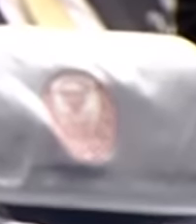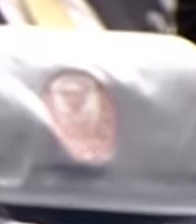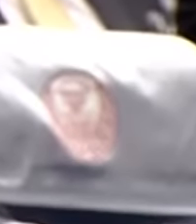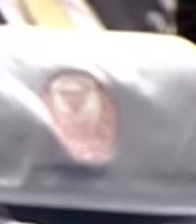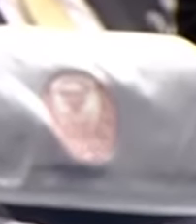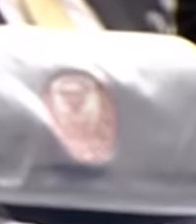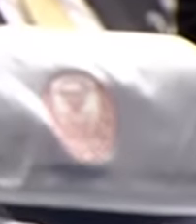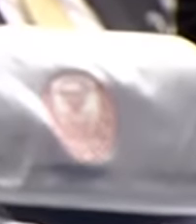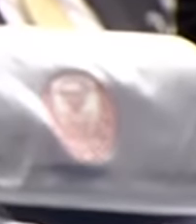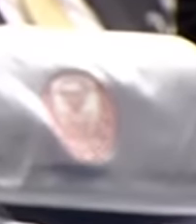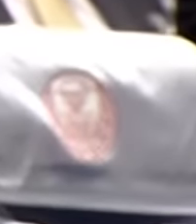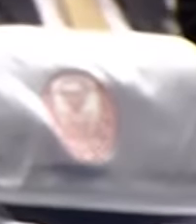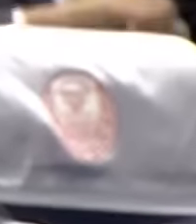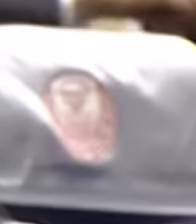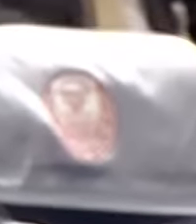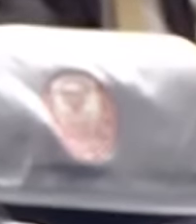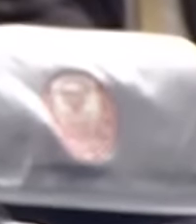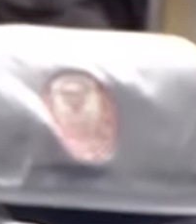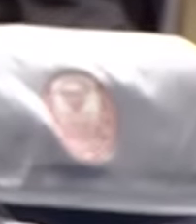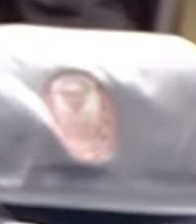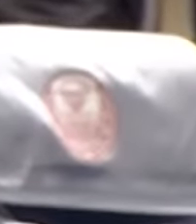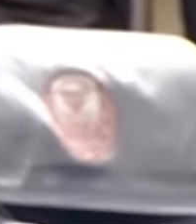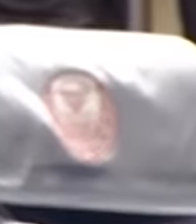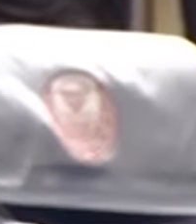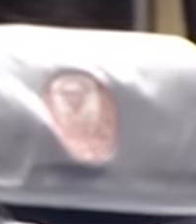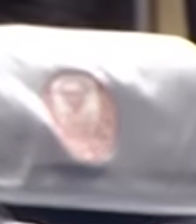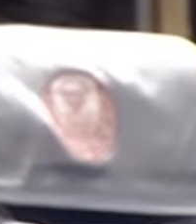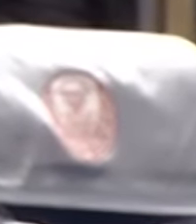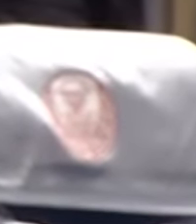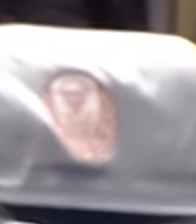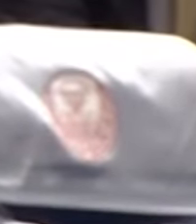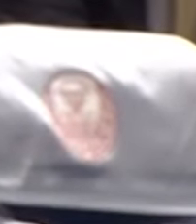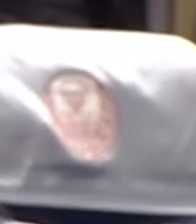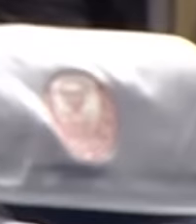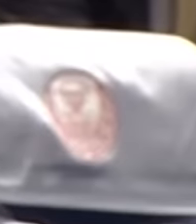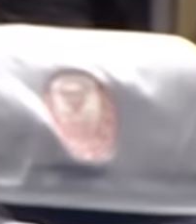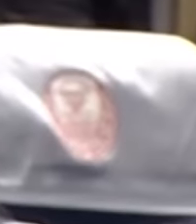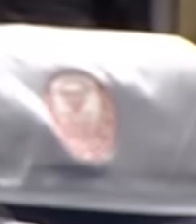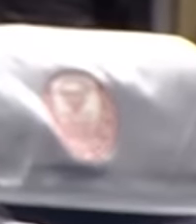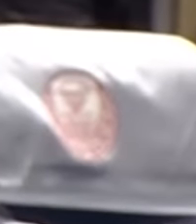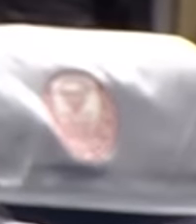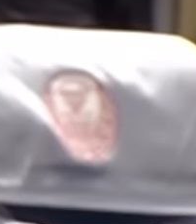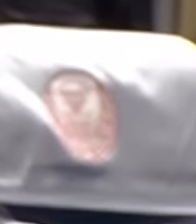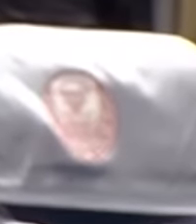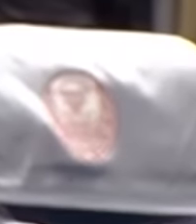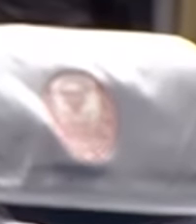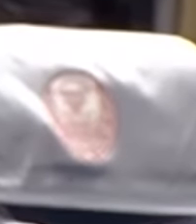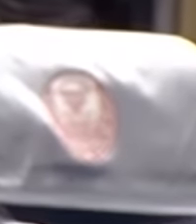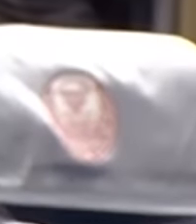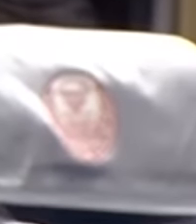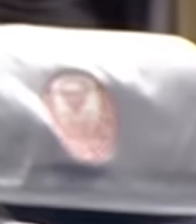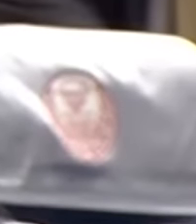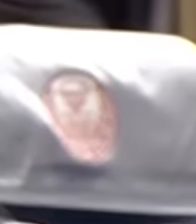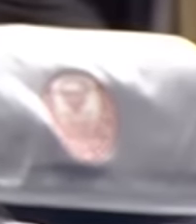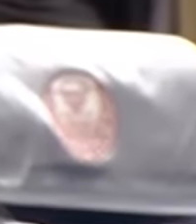เมื่อกี้นี้ยังท่านที่ประท้วงเมื่อกี้นี้ ก็เห็นยังไม่มีการอภิปรายอะไรกันนี่ครับผมก็จะขอเป็นผู้อภิปรายตามข้อบังคับ